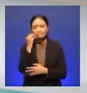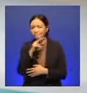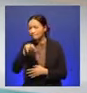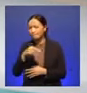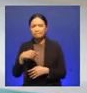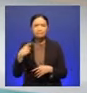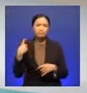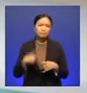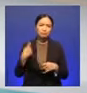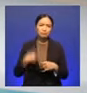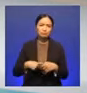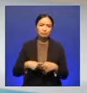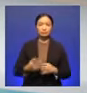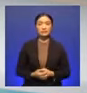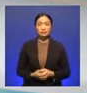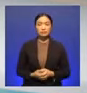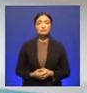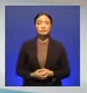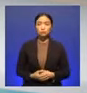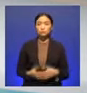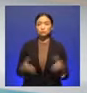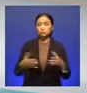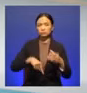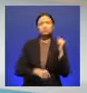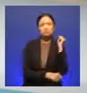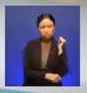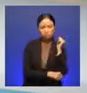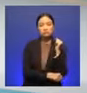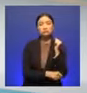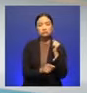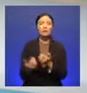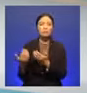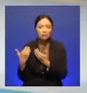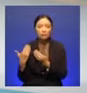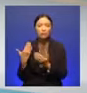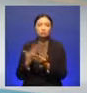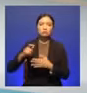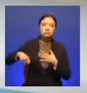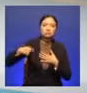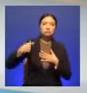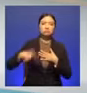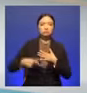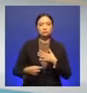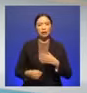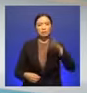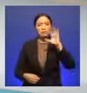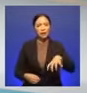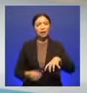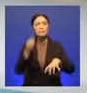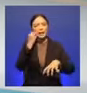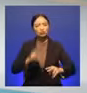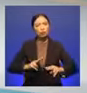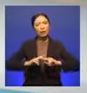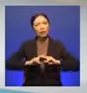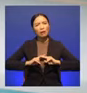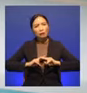ะครับภาพต่อไปครับโดยเฉพาะกลุ่มคนที่จนสุดเนี่ยครับภาระค่าใช้จ่ายในการที่จะมีบ้านไม่ว่าจะเป็นมีบ้านของตน